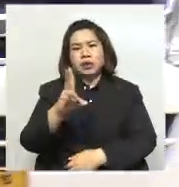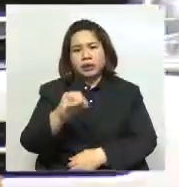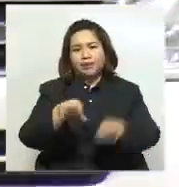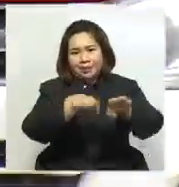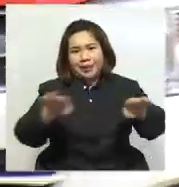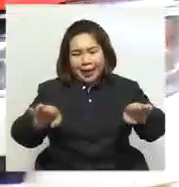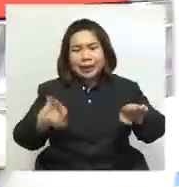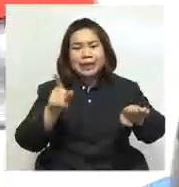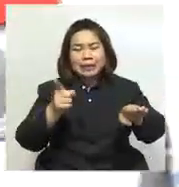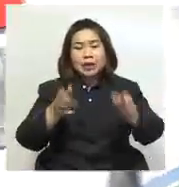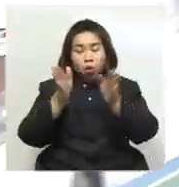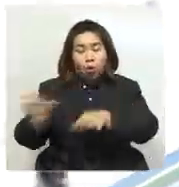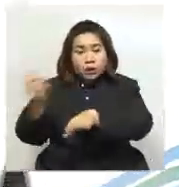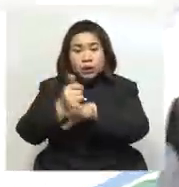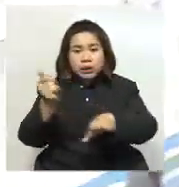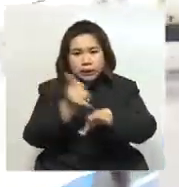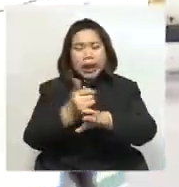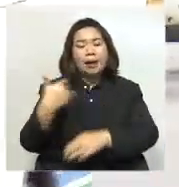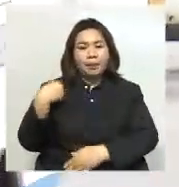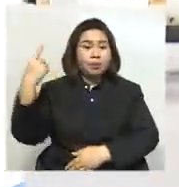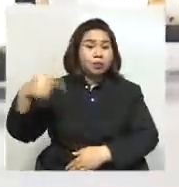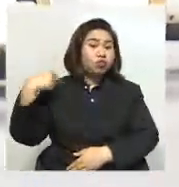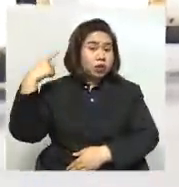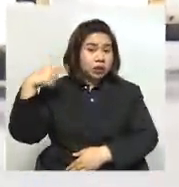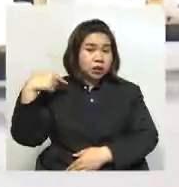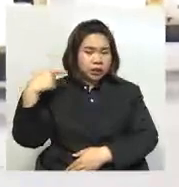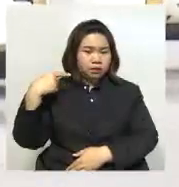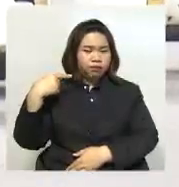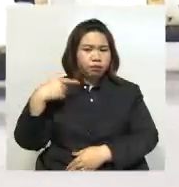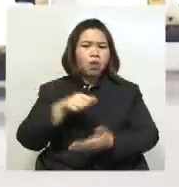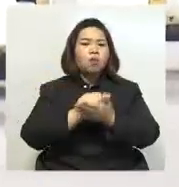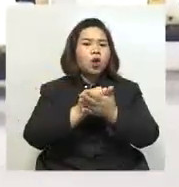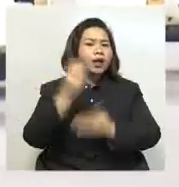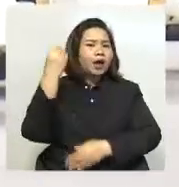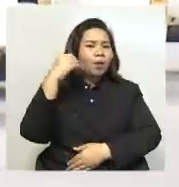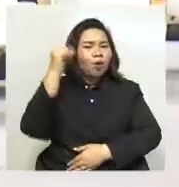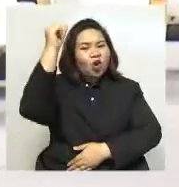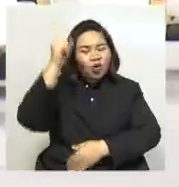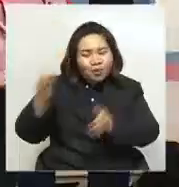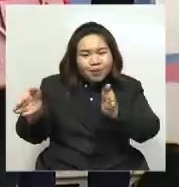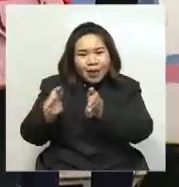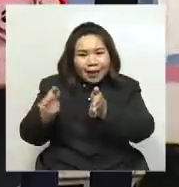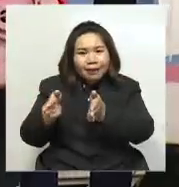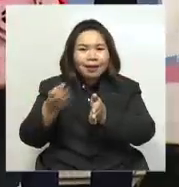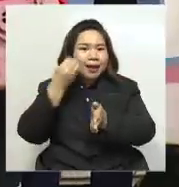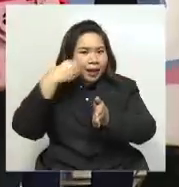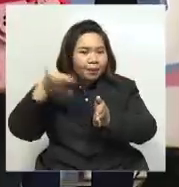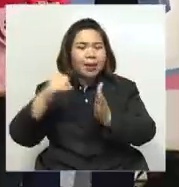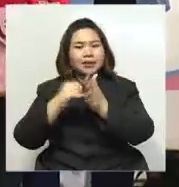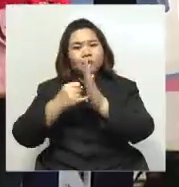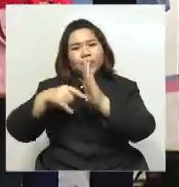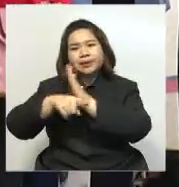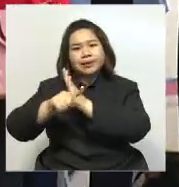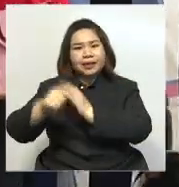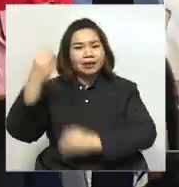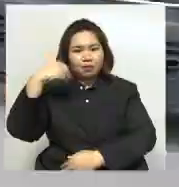ที่เคยได้ใช้บริการอย่างเช่นนางสาวชื่นกมลคิดดีเนี่ยได้ใช้บริการรถไมโครบัสนะคะเดินทางกลับบ้านที่จังหวัดตราดมาหลาย